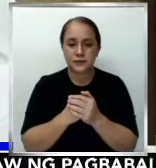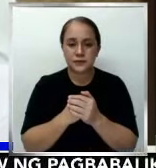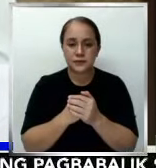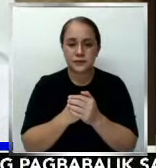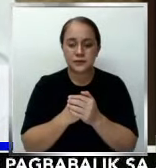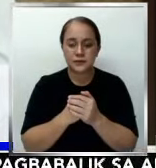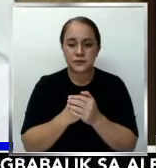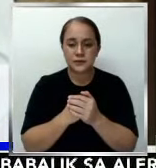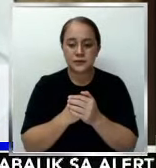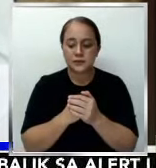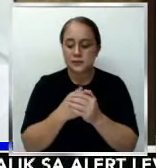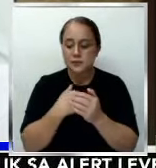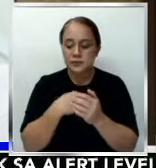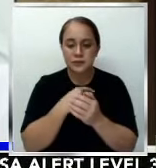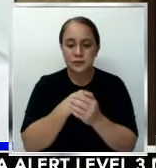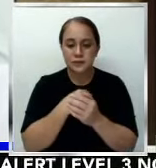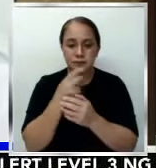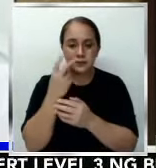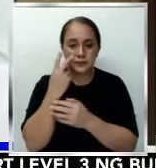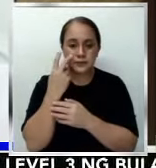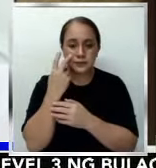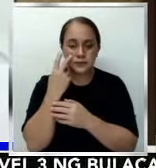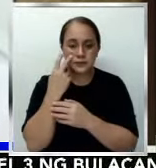see this